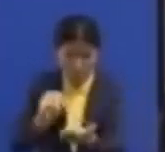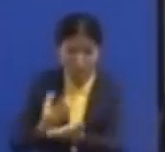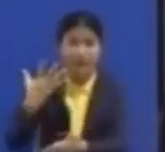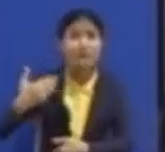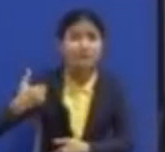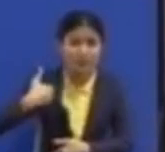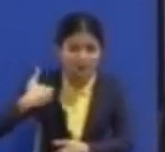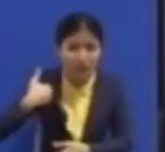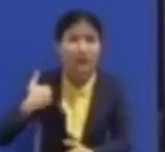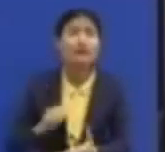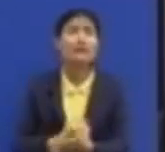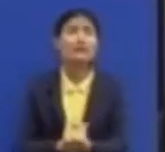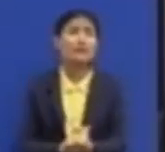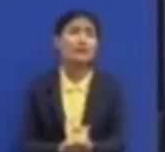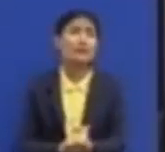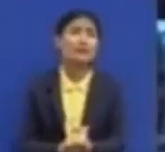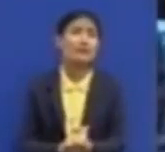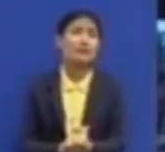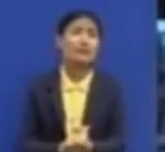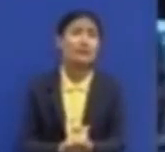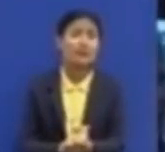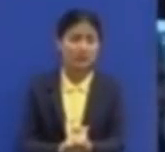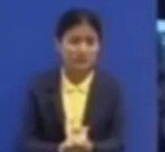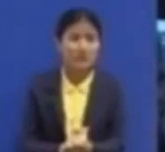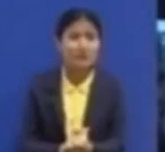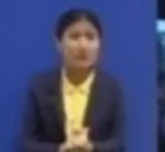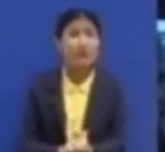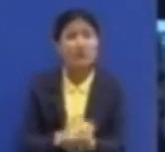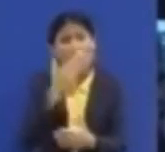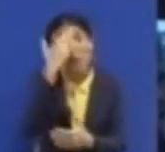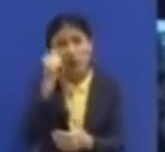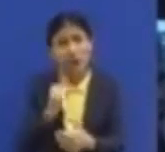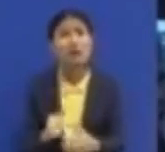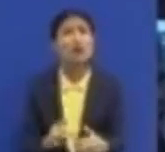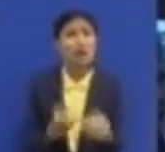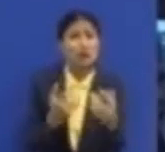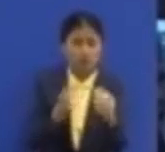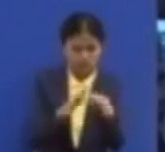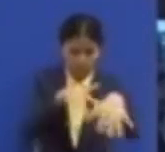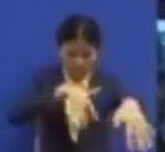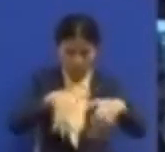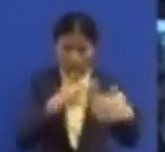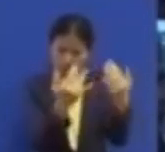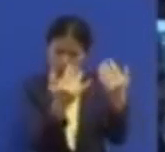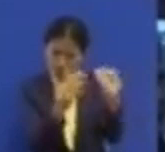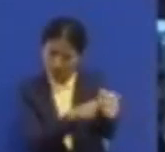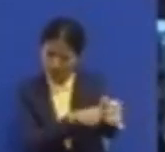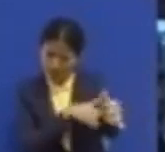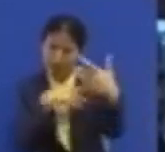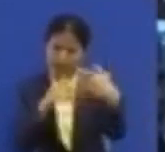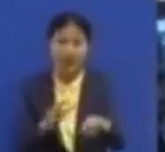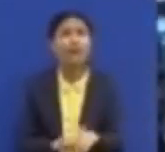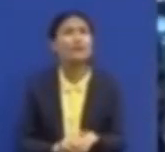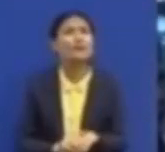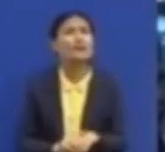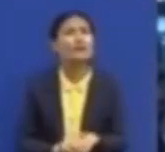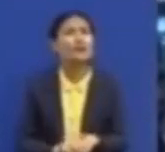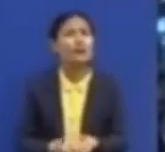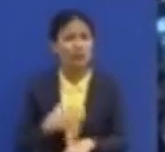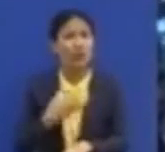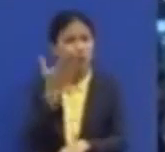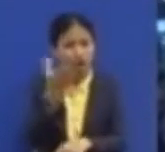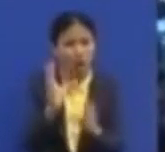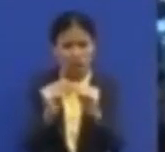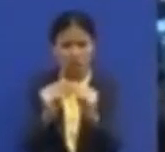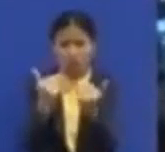ษีของประชาชนทั้งนั้นครับพี่น้องรอมานานพวกผมก็รอมานานเพราะฉะนั้นควรจะทำให้จบในวันนี้เลยครับครับขอบคุณม